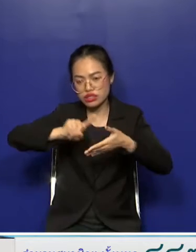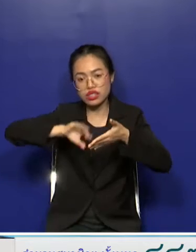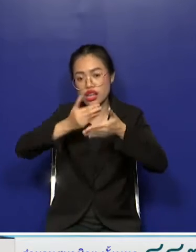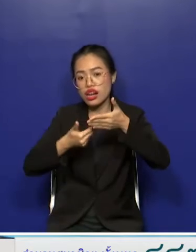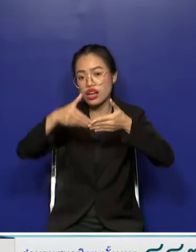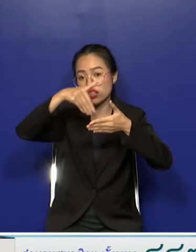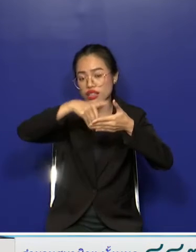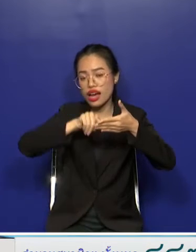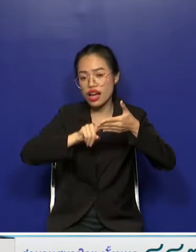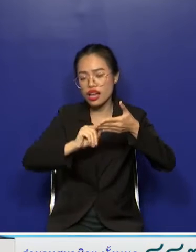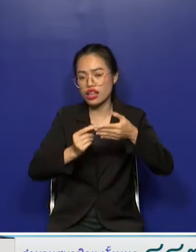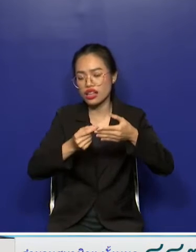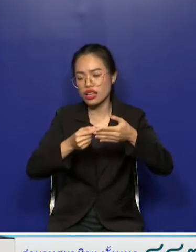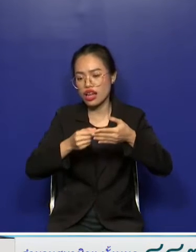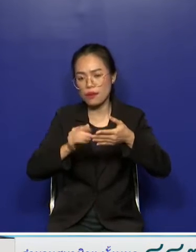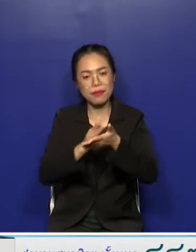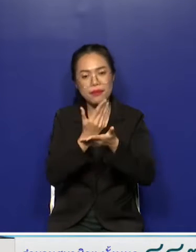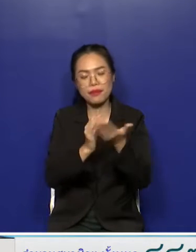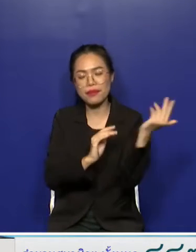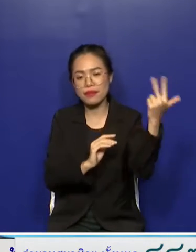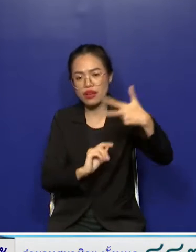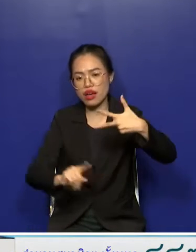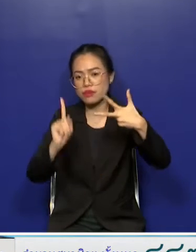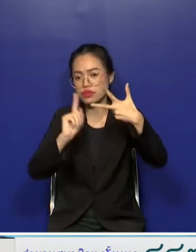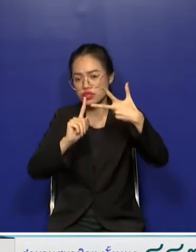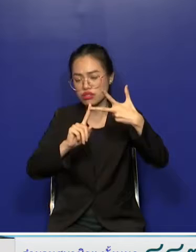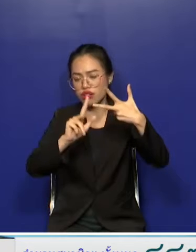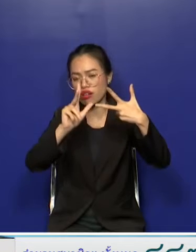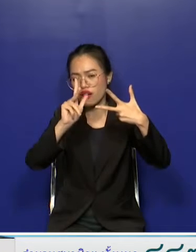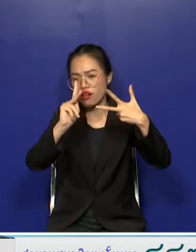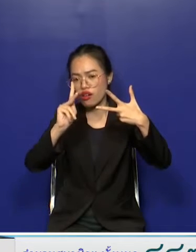ซึ่ทสำคญเราม 3 ระดับครั